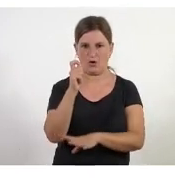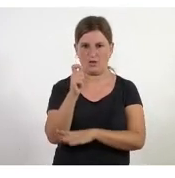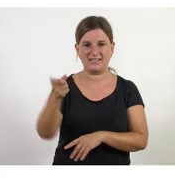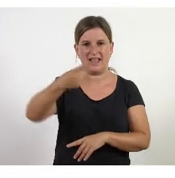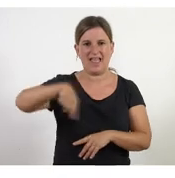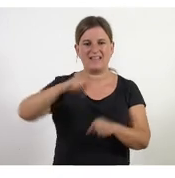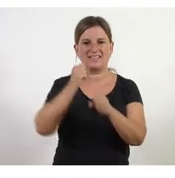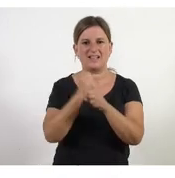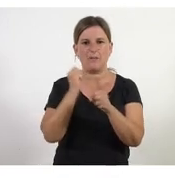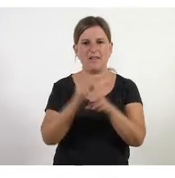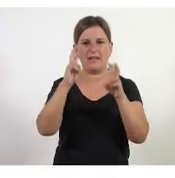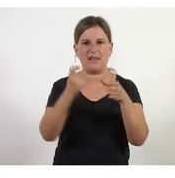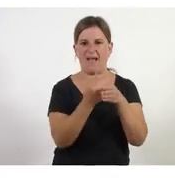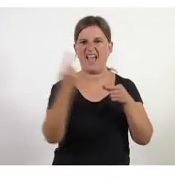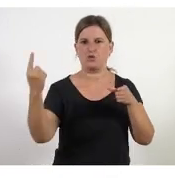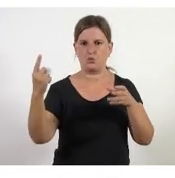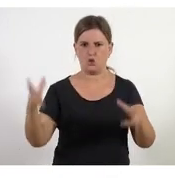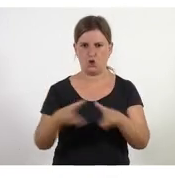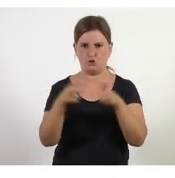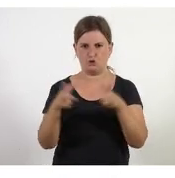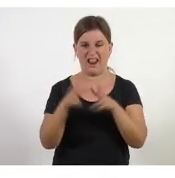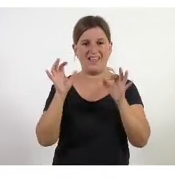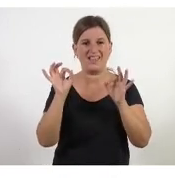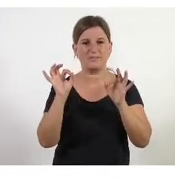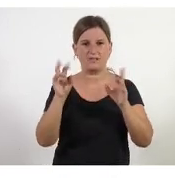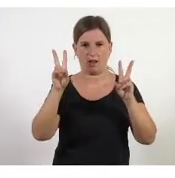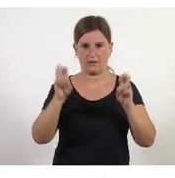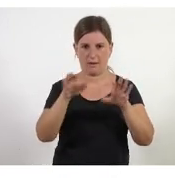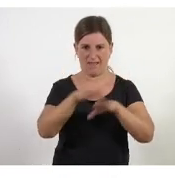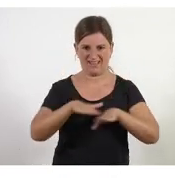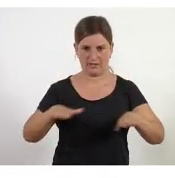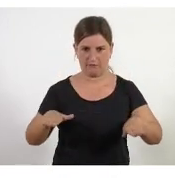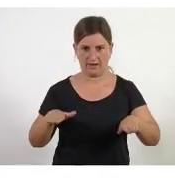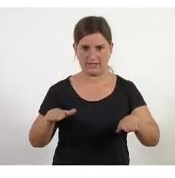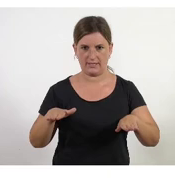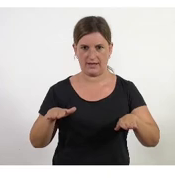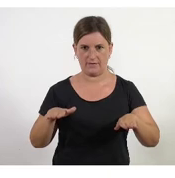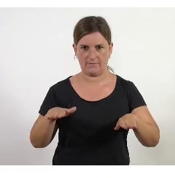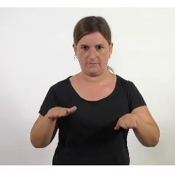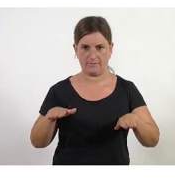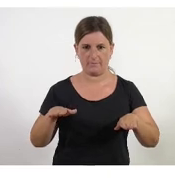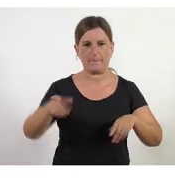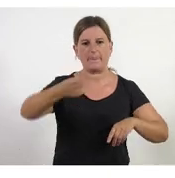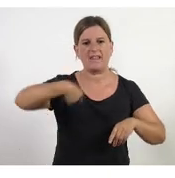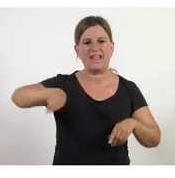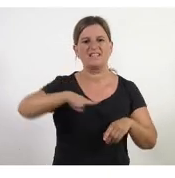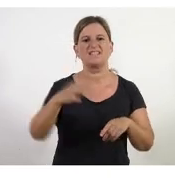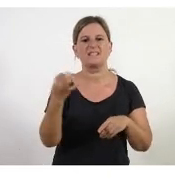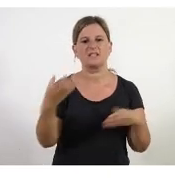d'exclusió social, principalment el tema d'infància, i són un grup